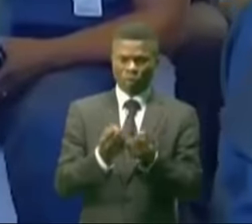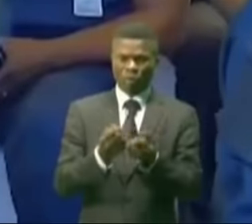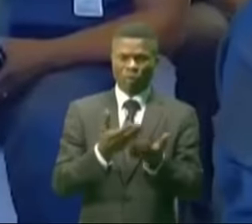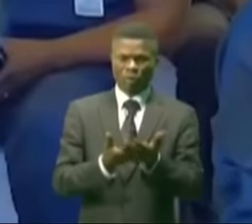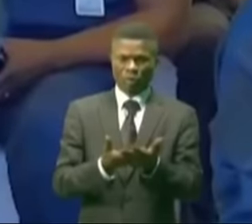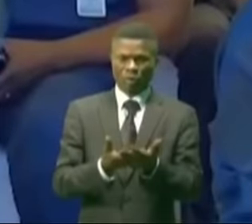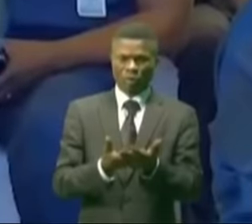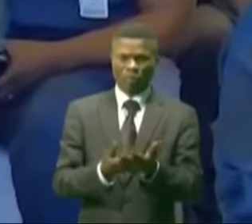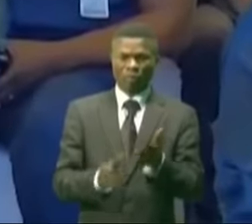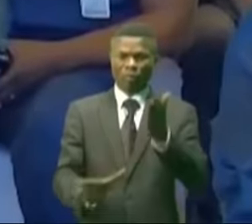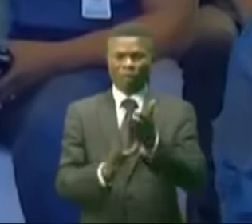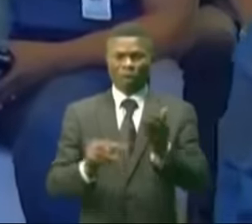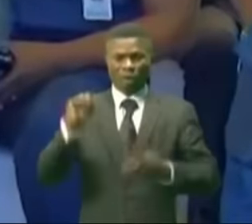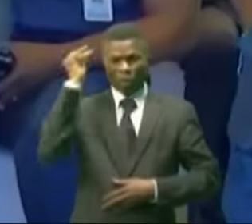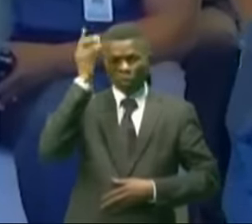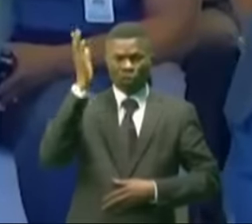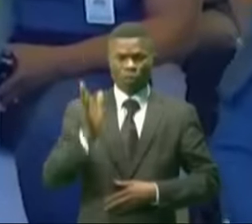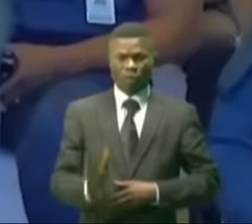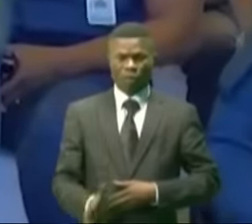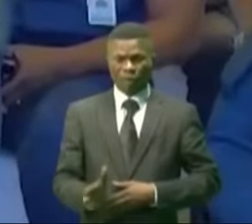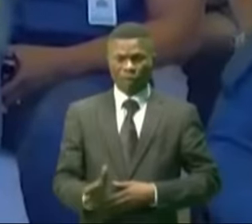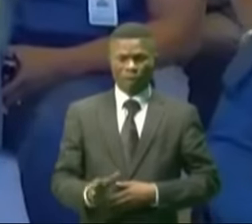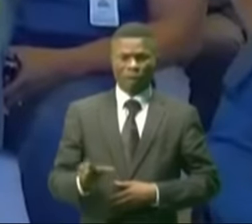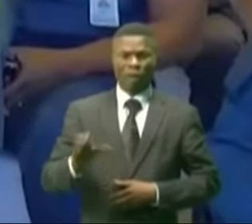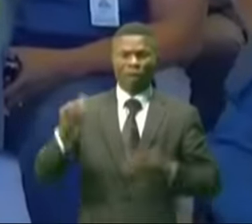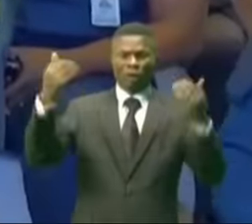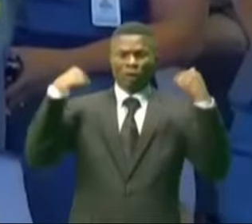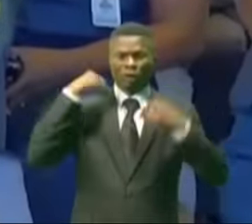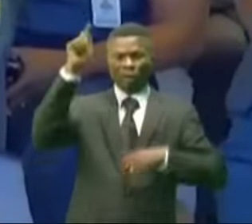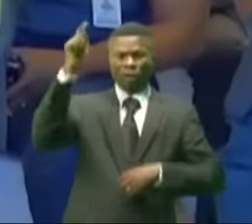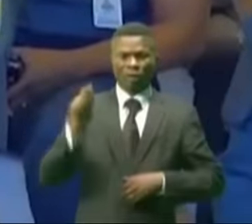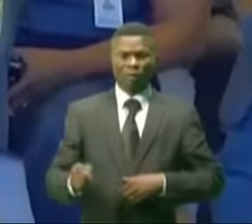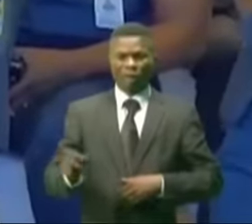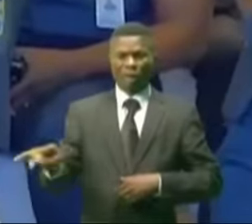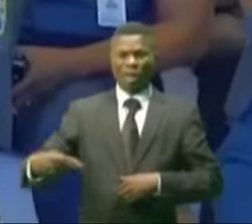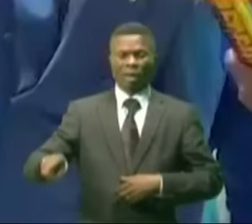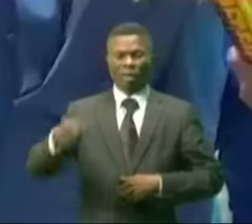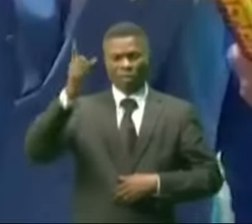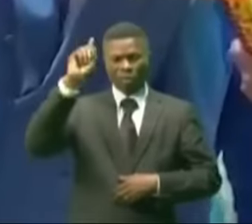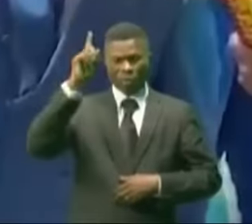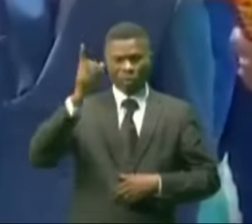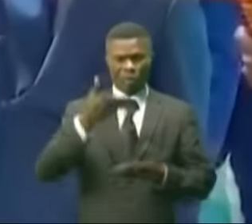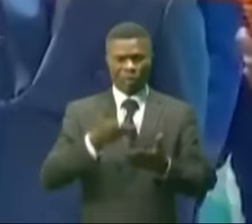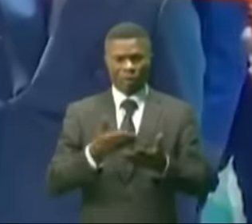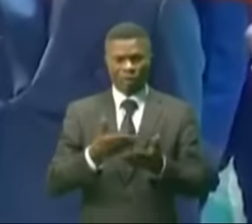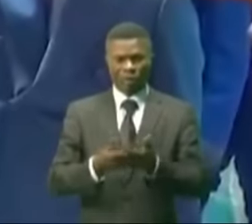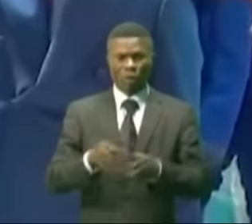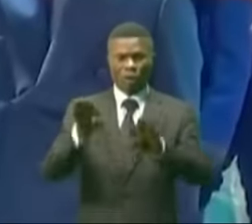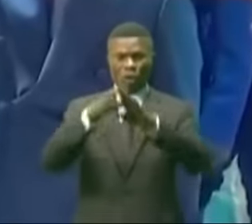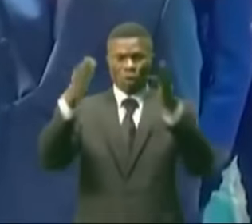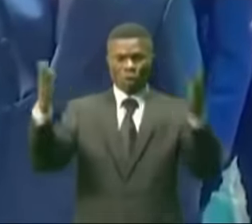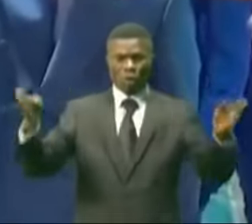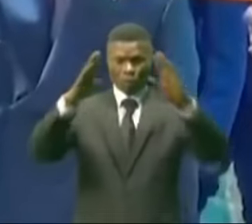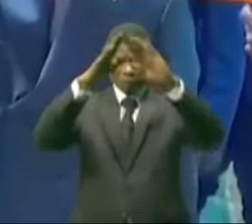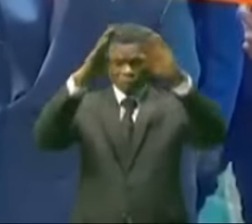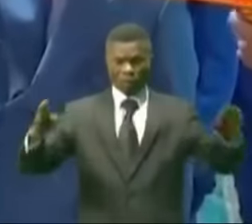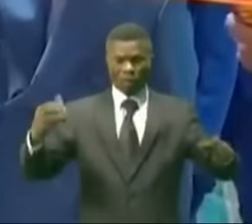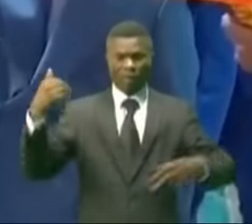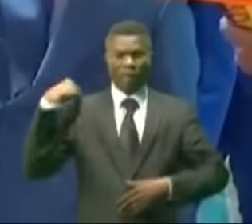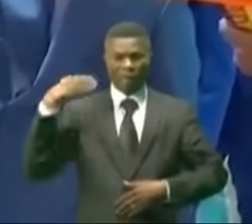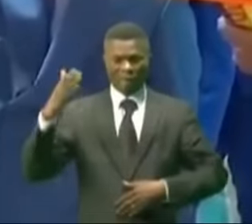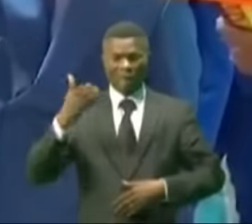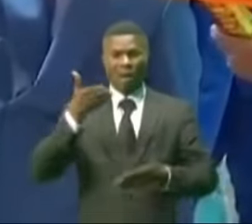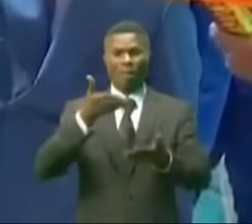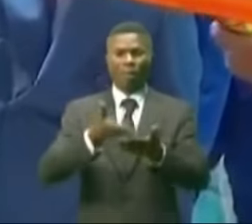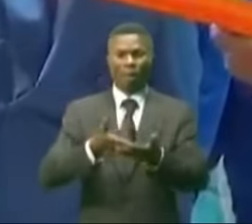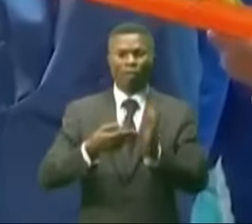le vice-gouverneur policier, le commissaire divisionnaire principal, Raoul Tchaloui, l'inauguration de ces symboles de l'État est une